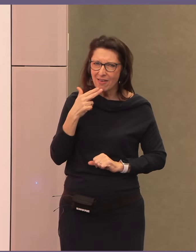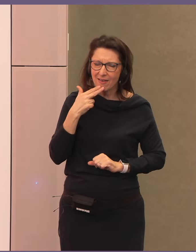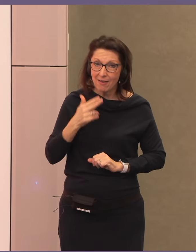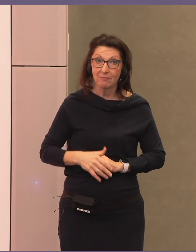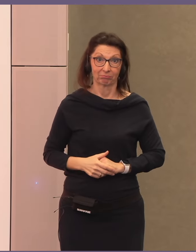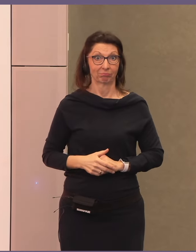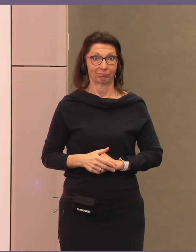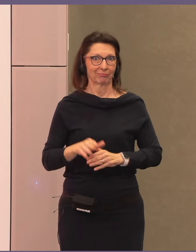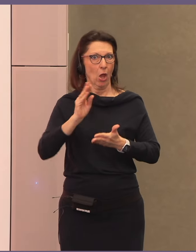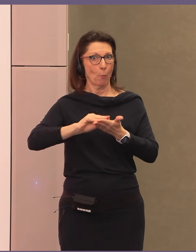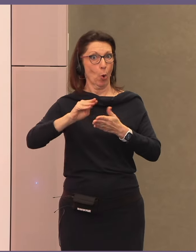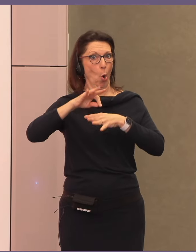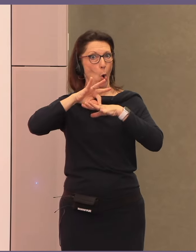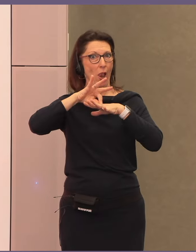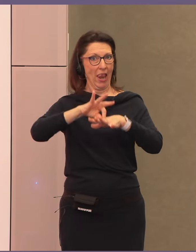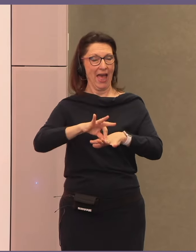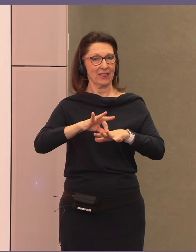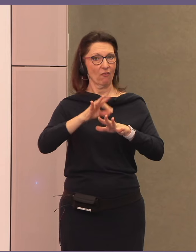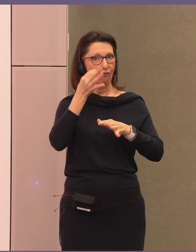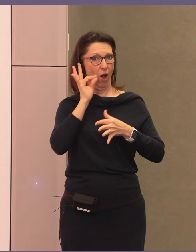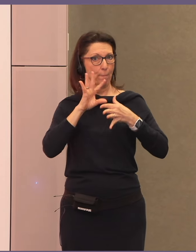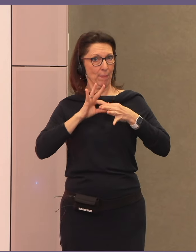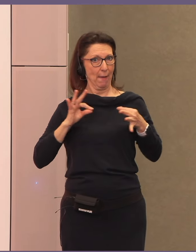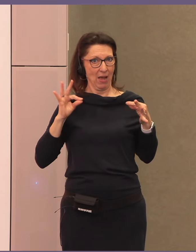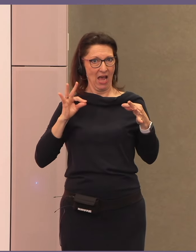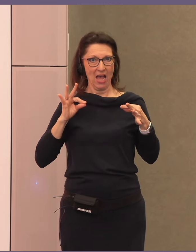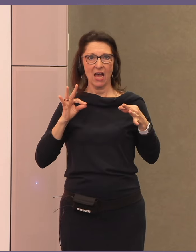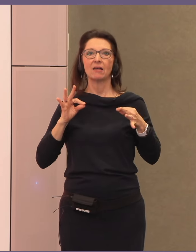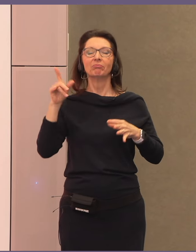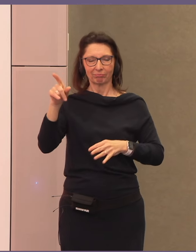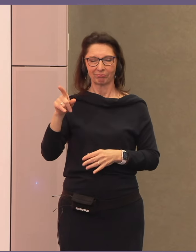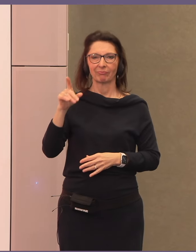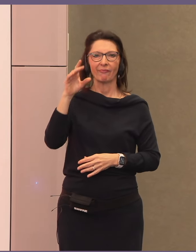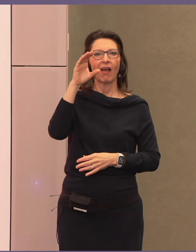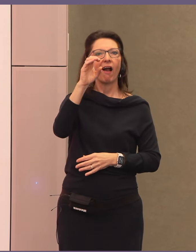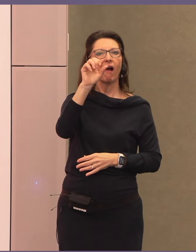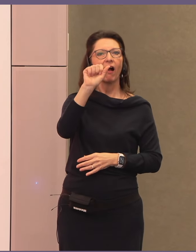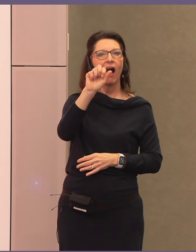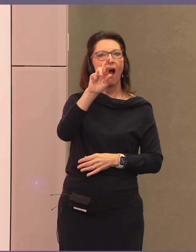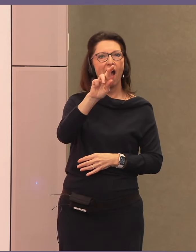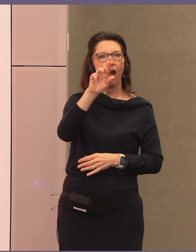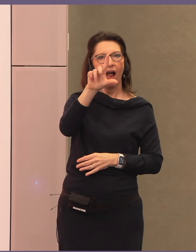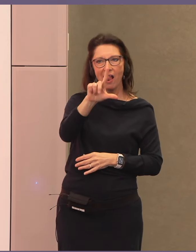langjährige Büroleiter von Barbara-Pramer und lieber Freund Helfrit Kadel. Schön, dass du hier bist.